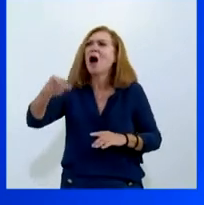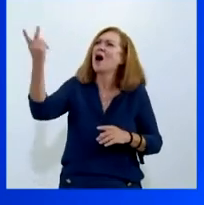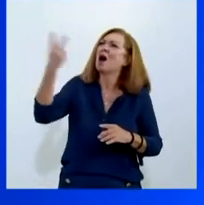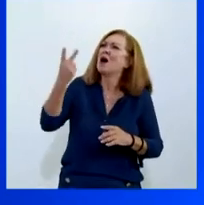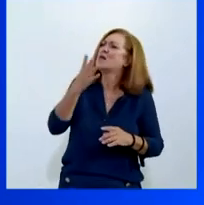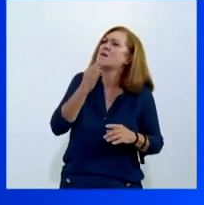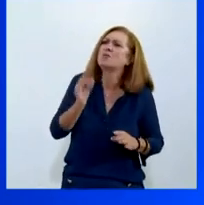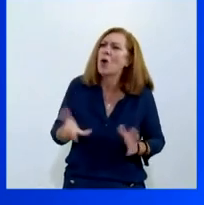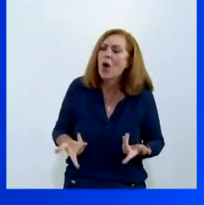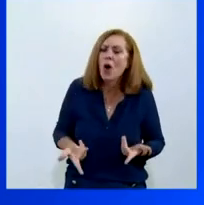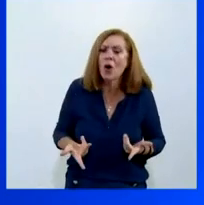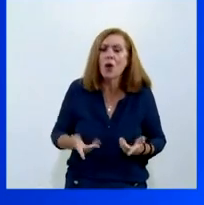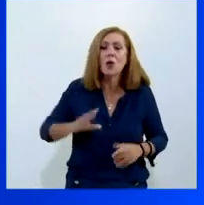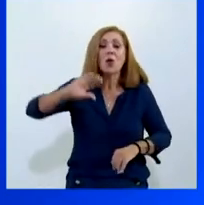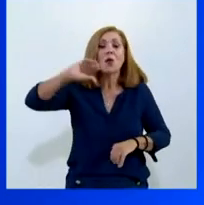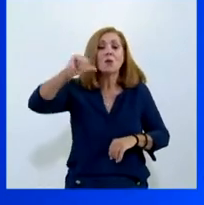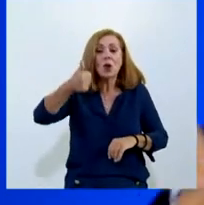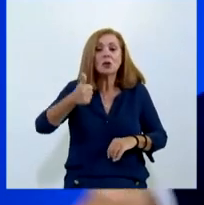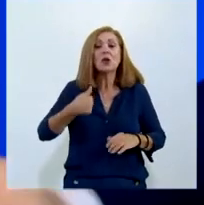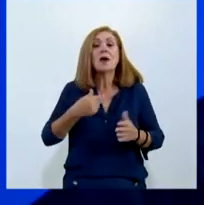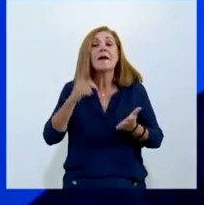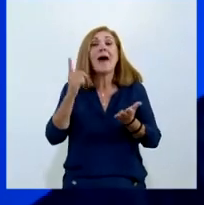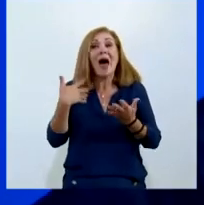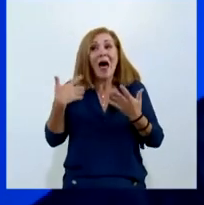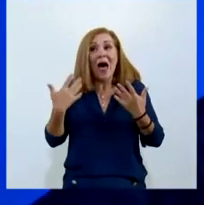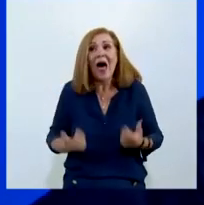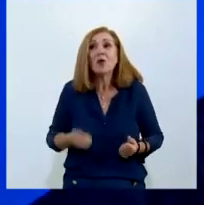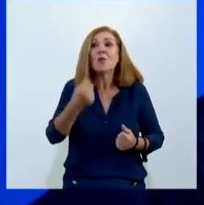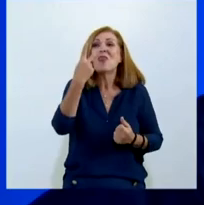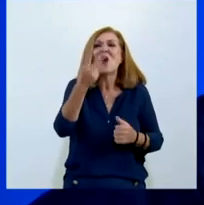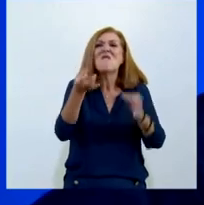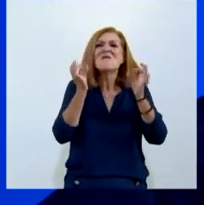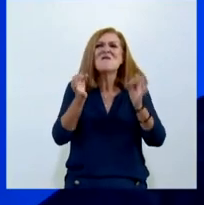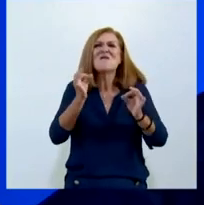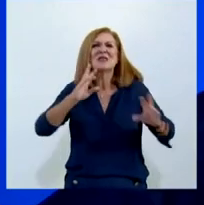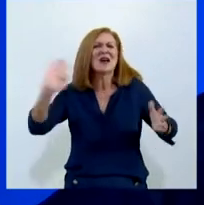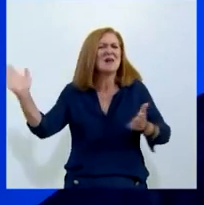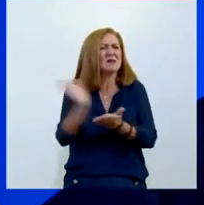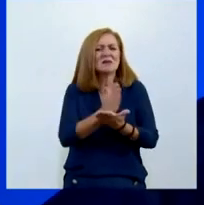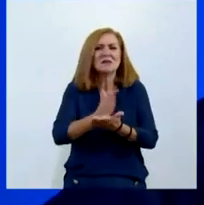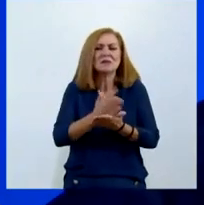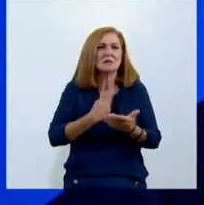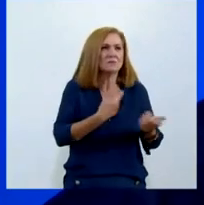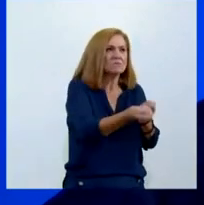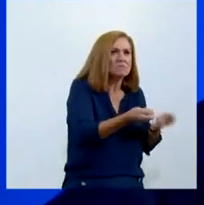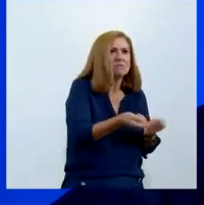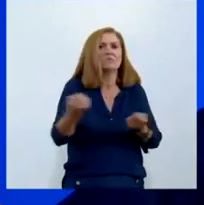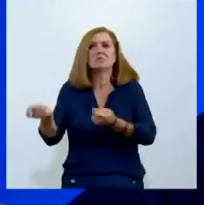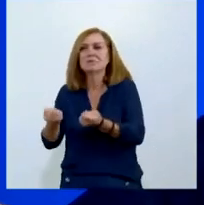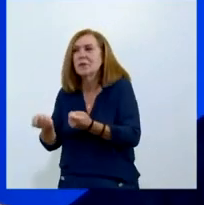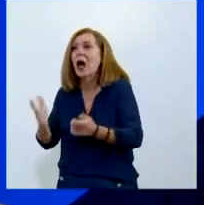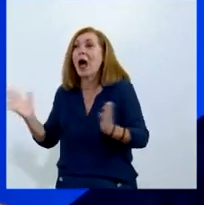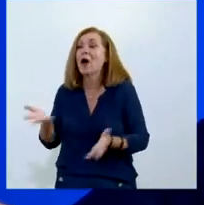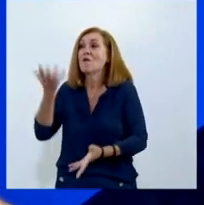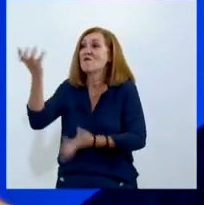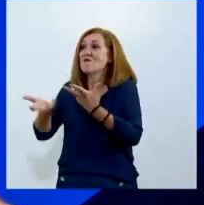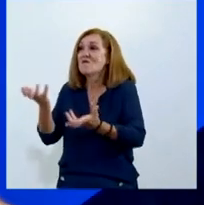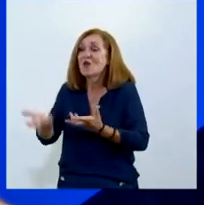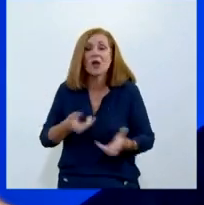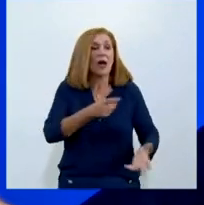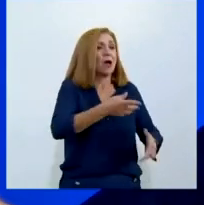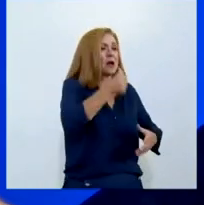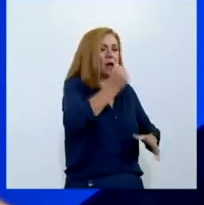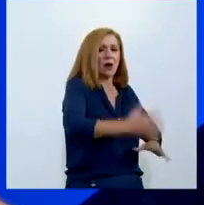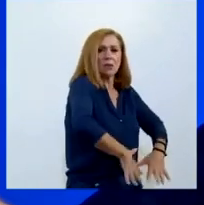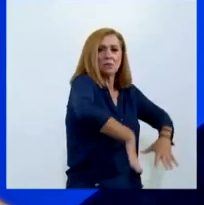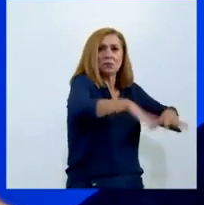την προσάπτουν πρωτίστως γιατί έπρεπε να διαχειριστούμε 2 μεγάλες φυσικές καταστροφές. Εάν δεν υπήρχαν οι πλημμύρες και δεν υπήρχαν οι φωτιές, δεν ξέρω αν θα κάναμε